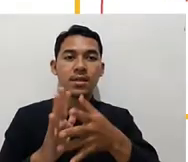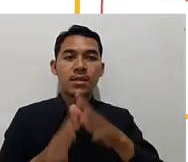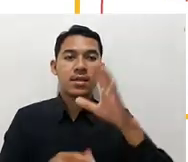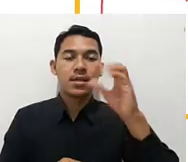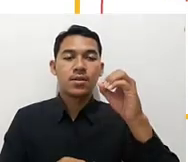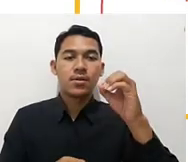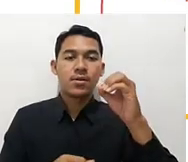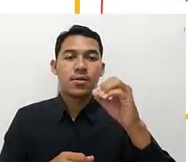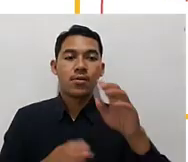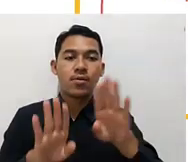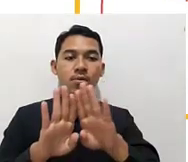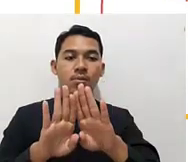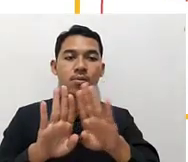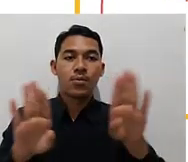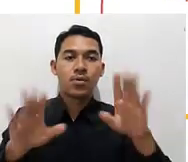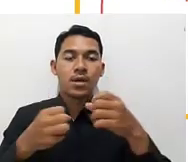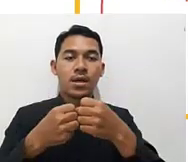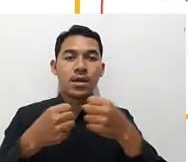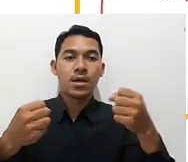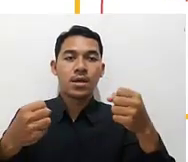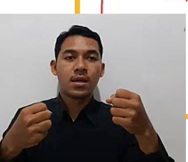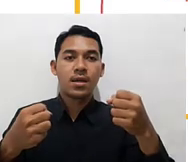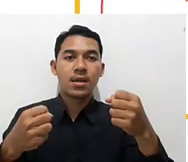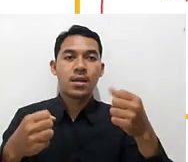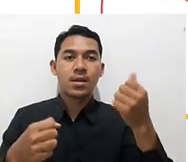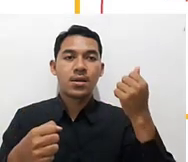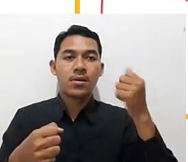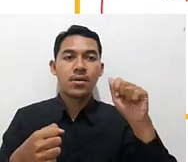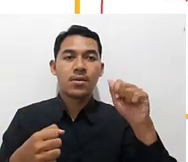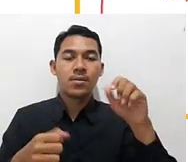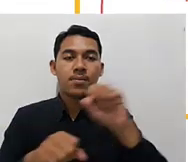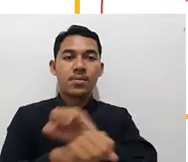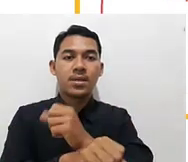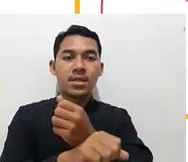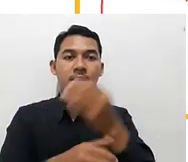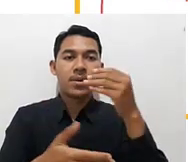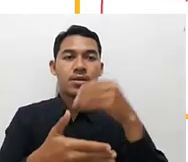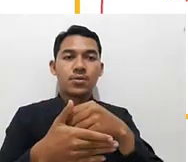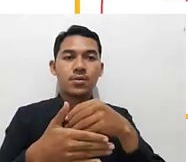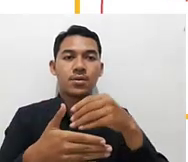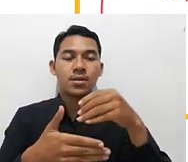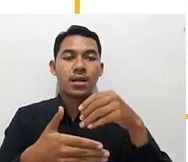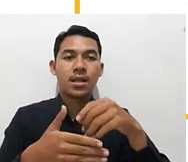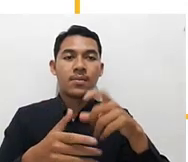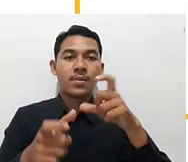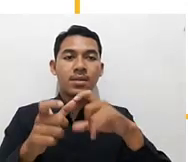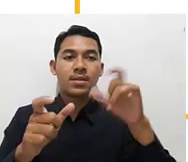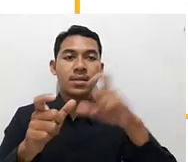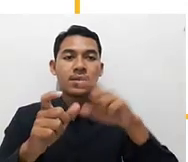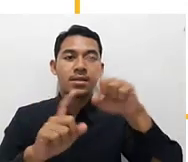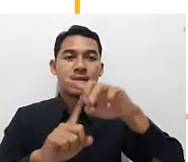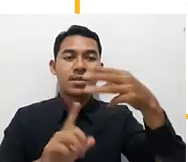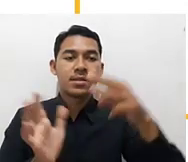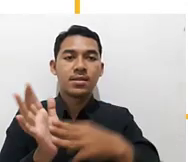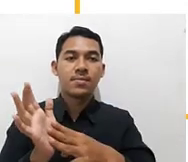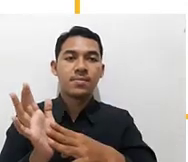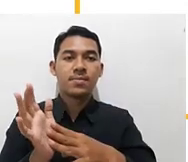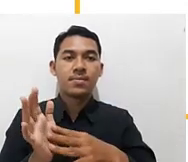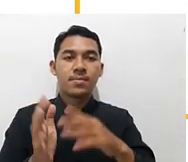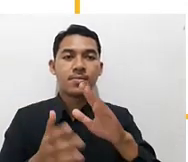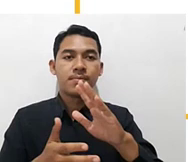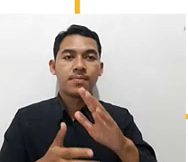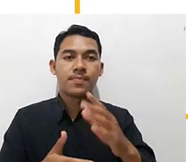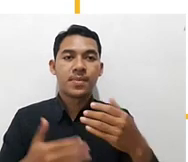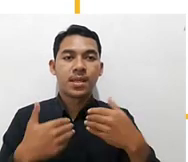kayak apa ya, kita tuh ngebuka gate-nya, gerbangnya, supaya si satu ini bisa masuk ke dalam rangkaian sistemnya. Nah itu kayak gitu. Nah, selanjutnya kita